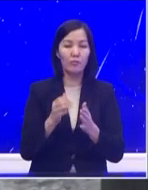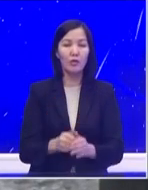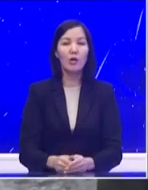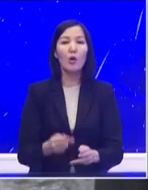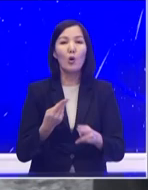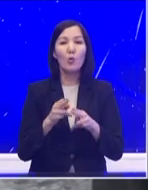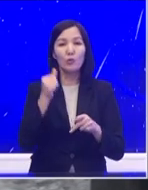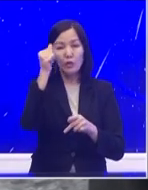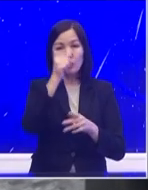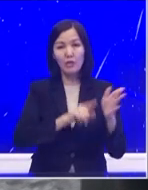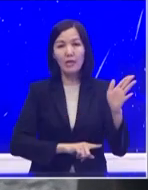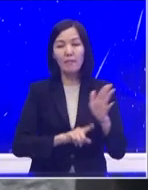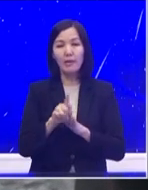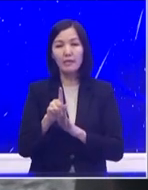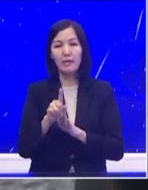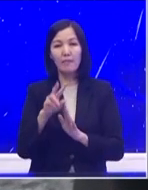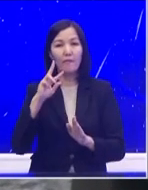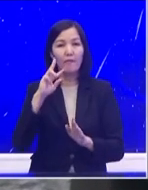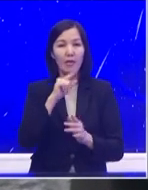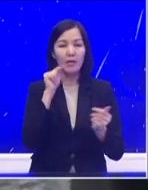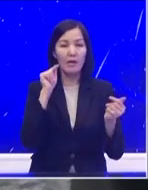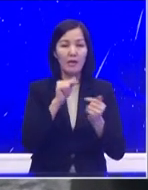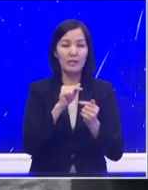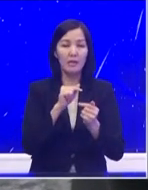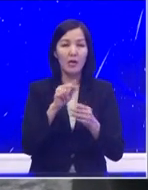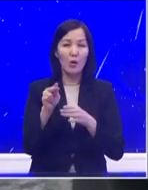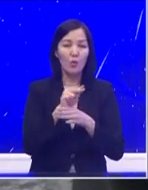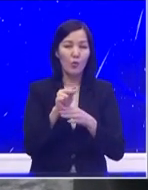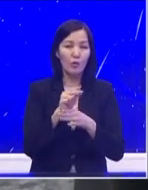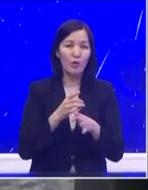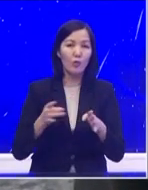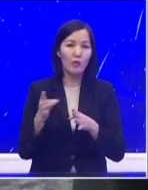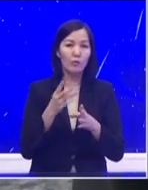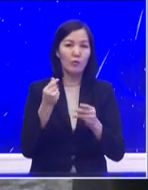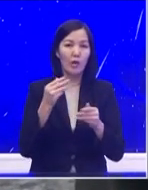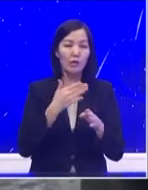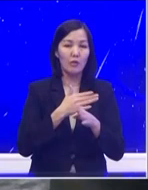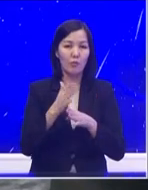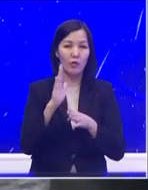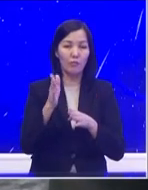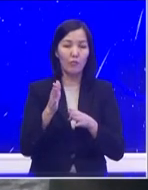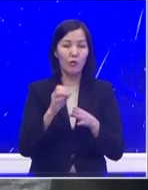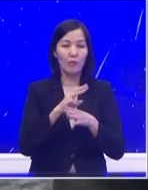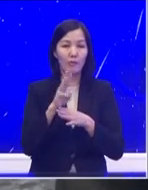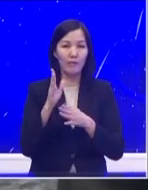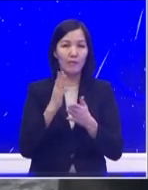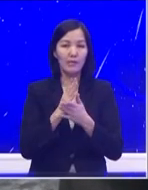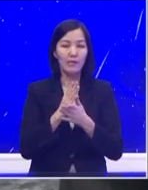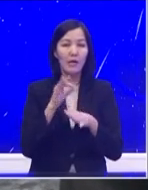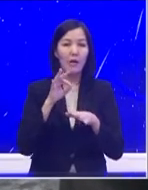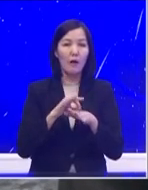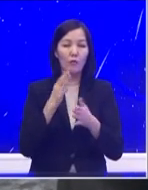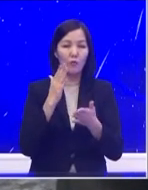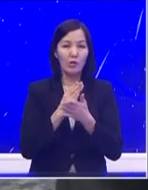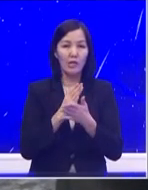Осы жылдан бастап бактериялық күйікке қарсы химиялық өңдеу республикалық бюджет қаражат есебінен қамтамасыз етіледі. Ауруға